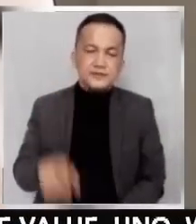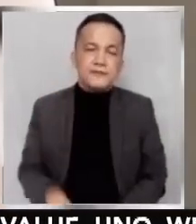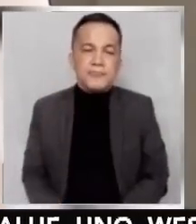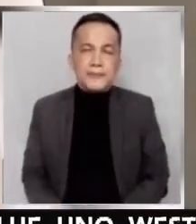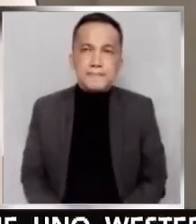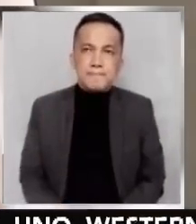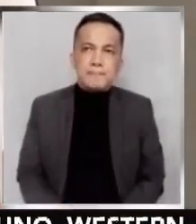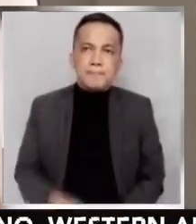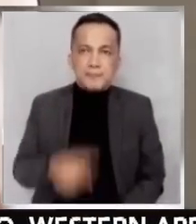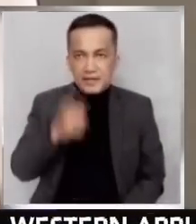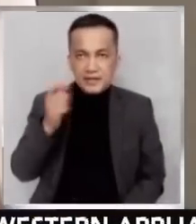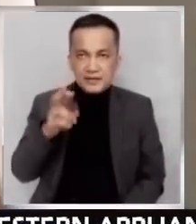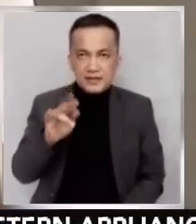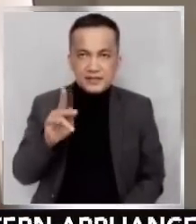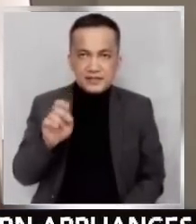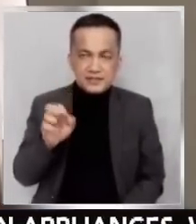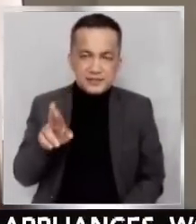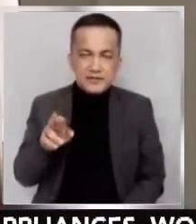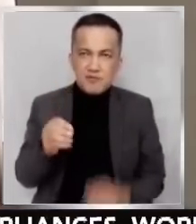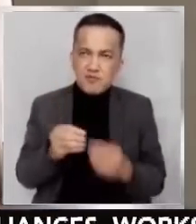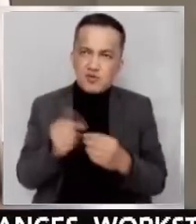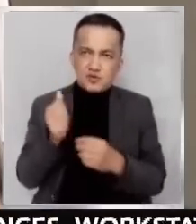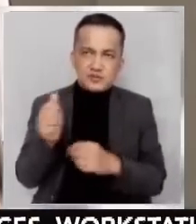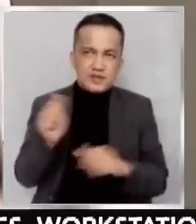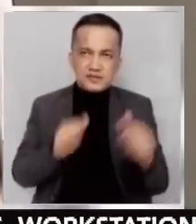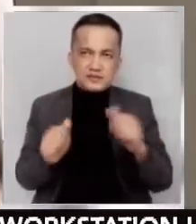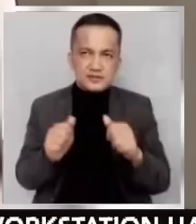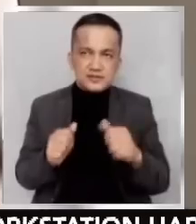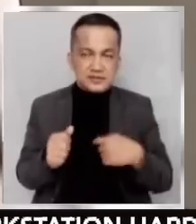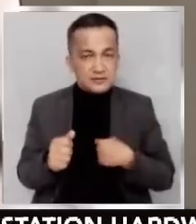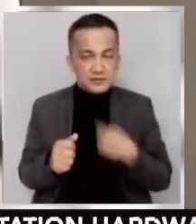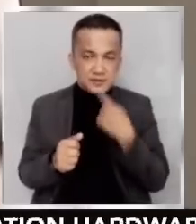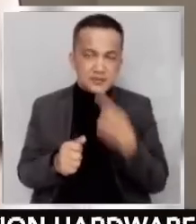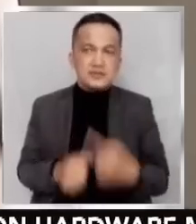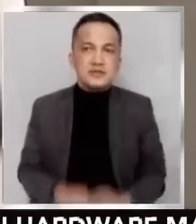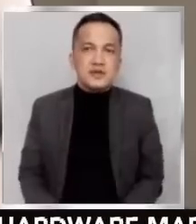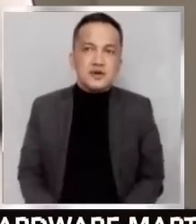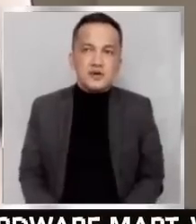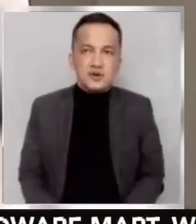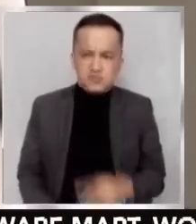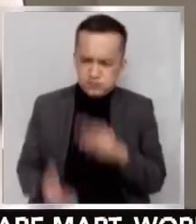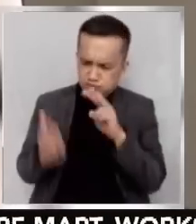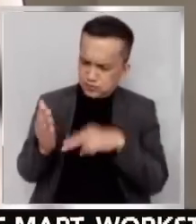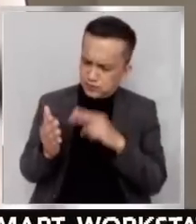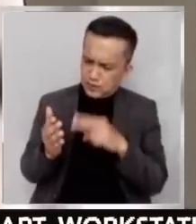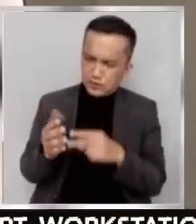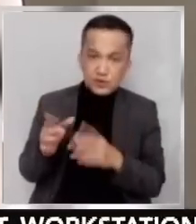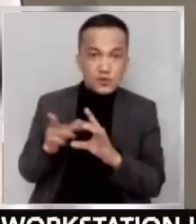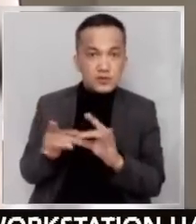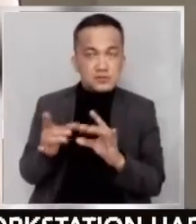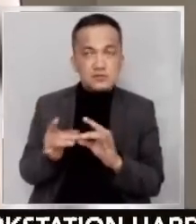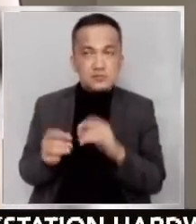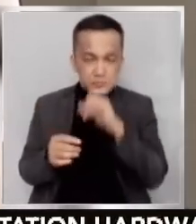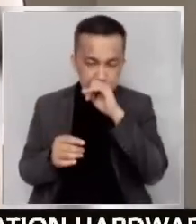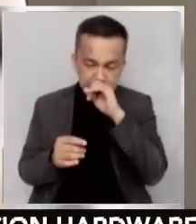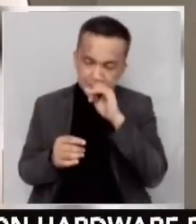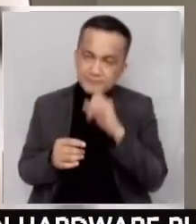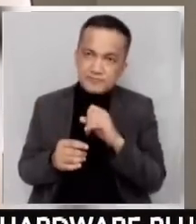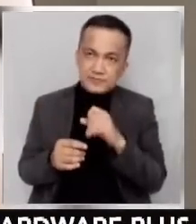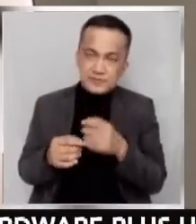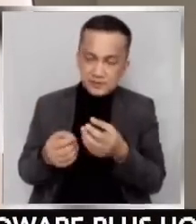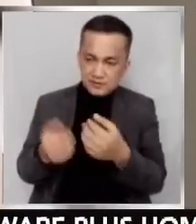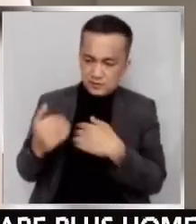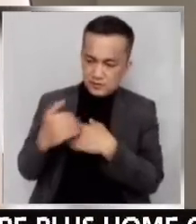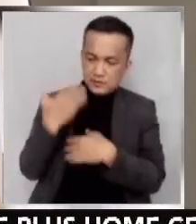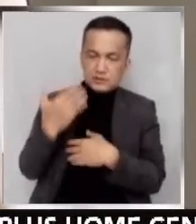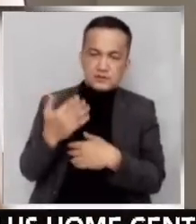na maituturing ko. Dahil nung binasa ko pa lang yung script, actually, yung pinitch pa lang nila sa akin, to sinabi nila